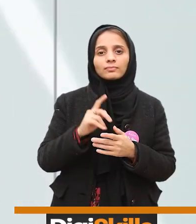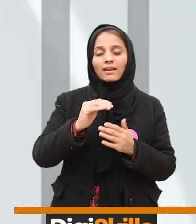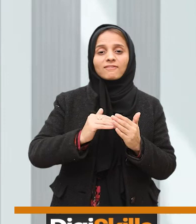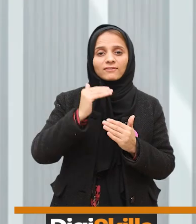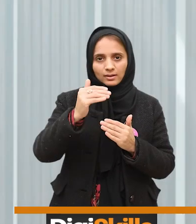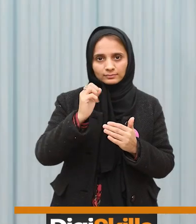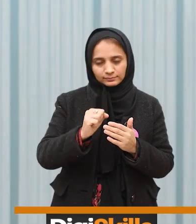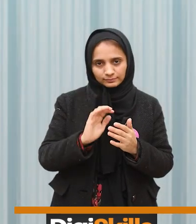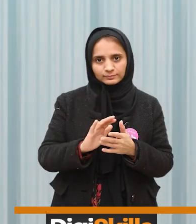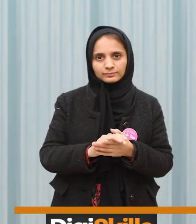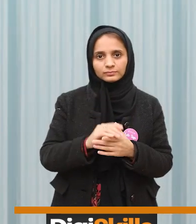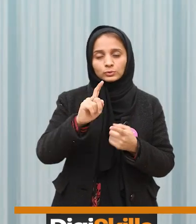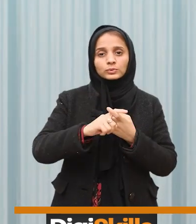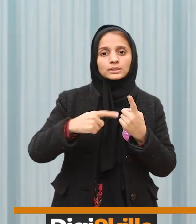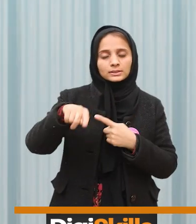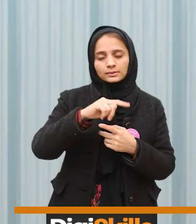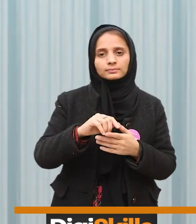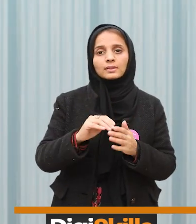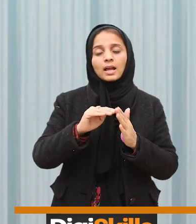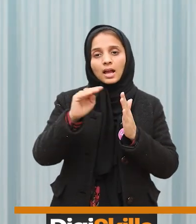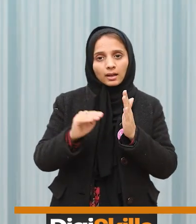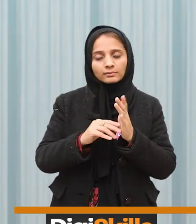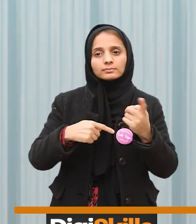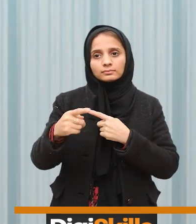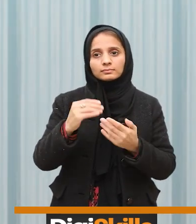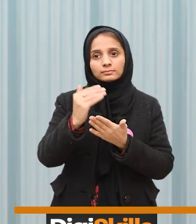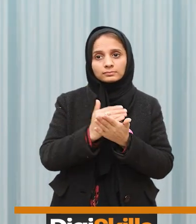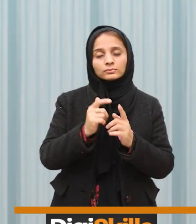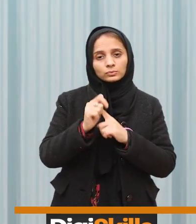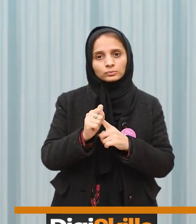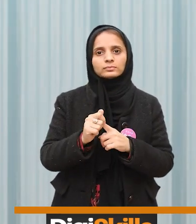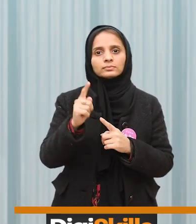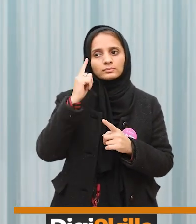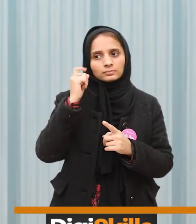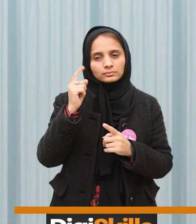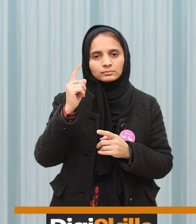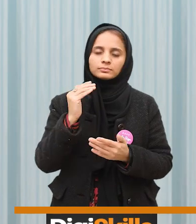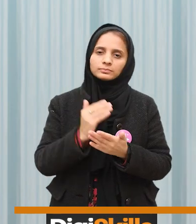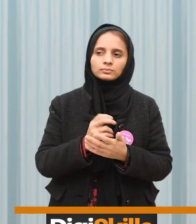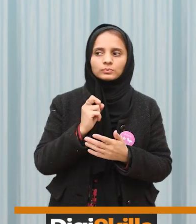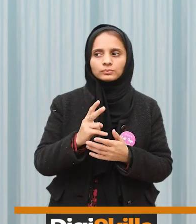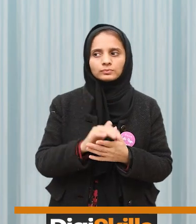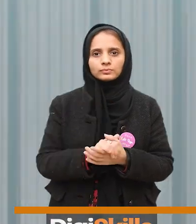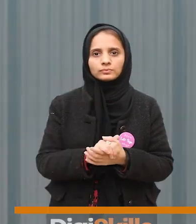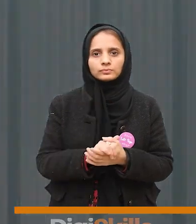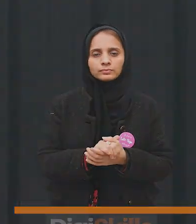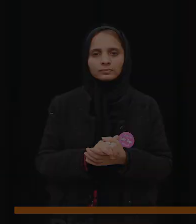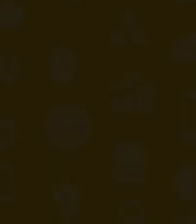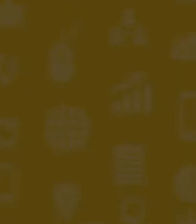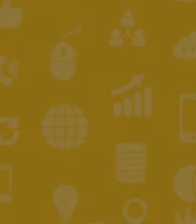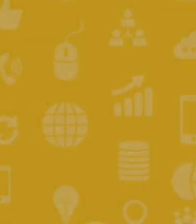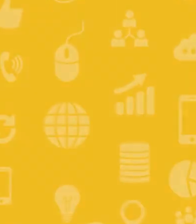you want to be successful as a freelancer, دوستو ایگزسٹنگ کلائنٹس کو ریٹین کرنا سیکھیں. بہت شکریہ.